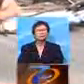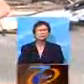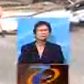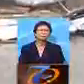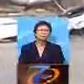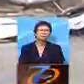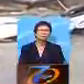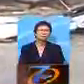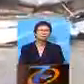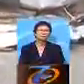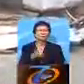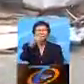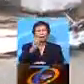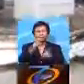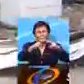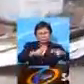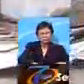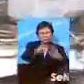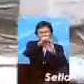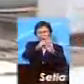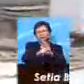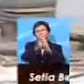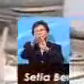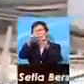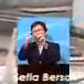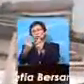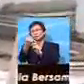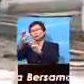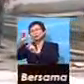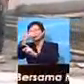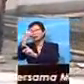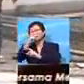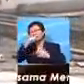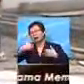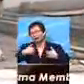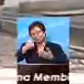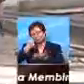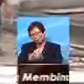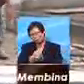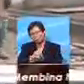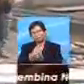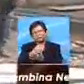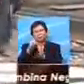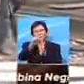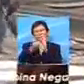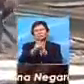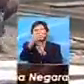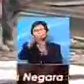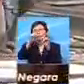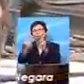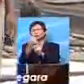operasi kes disiasat di bawah seksyen 6 1C kerana tidak memiliki dokumen yang sah dan seksyen